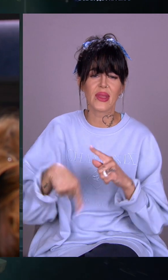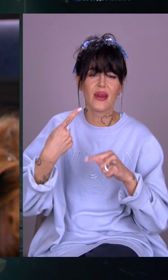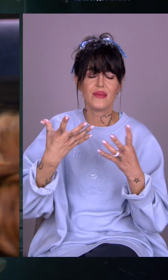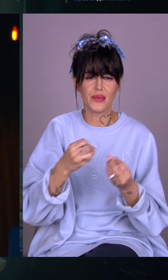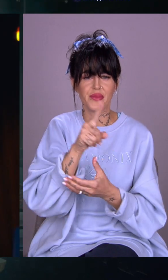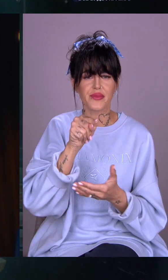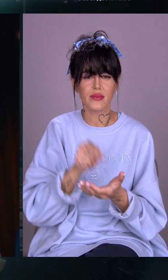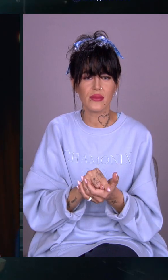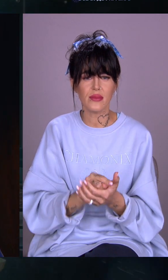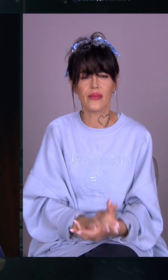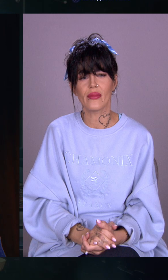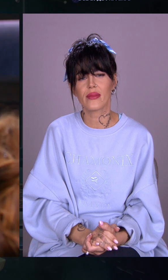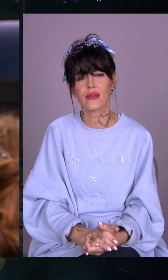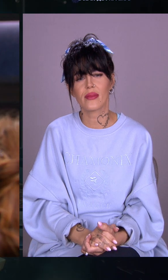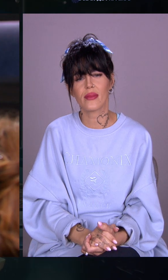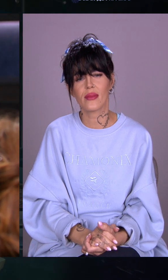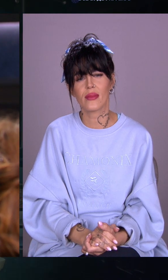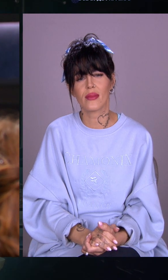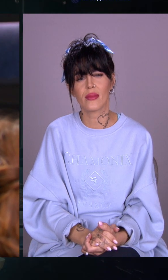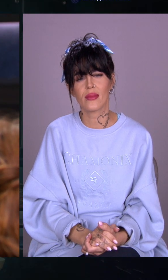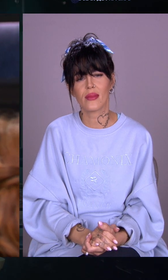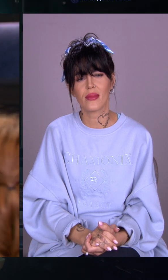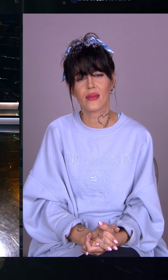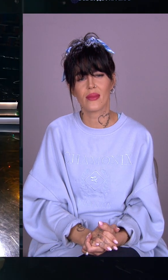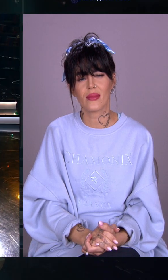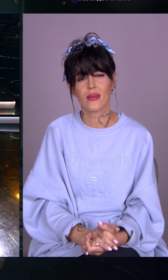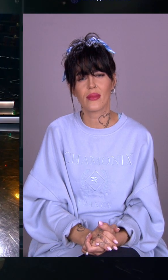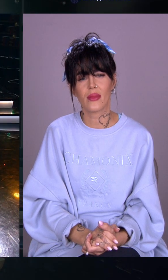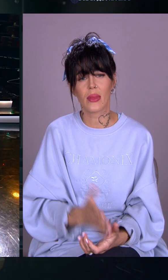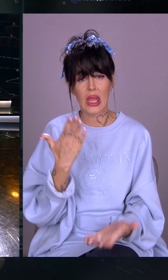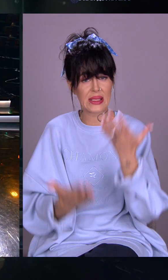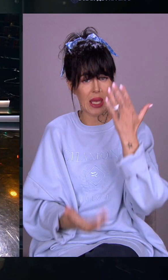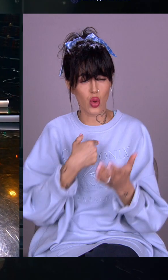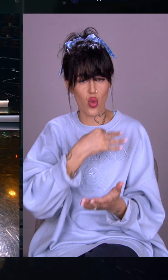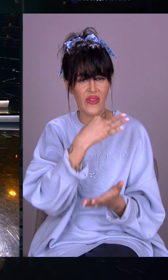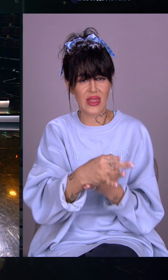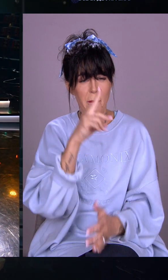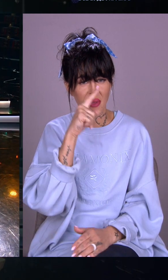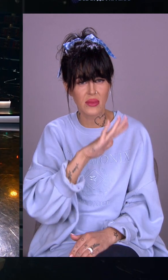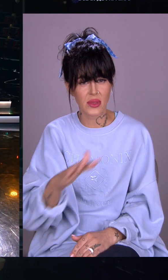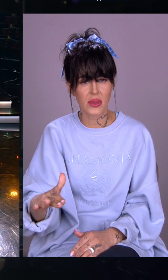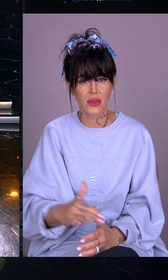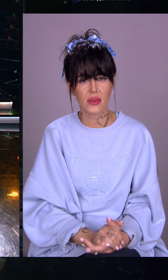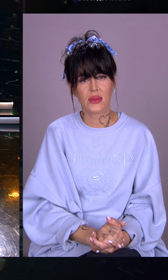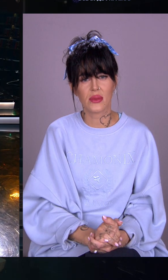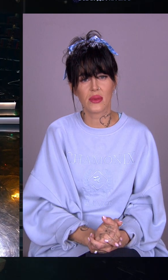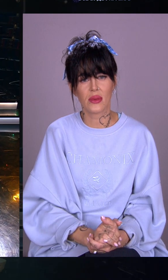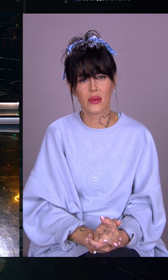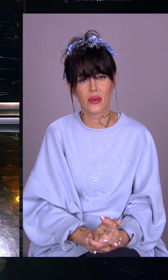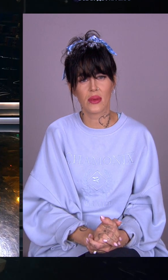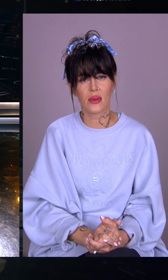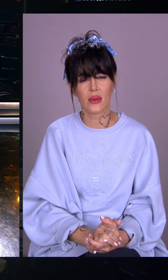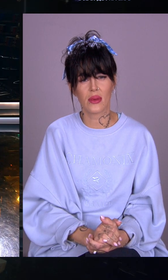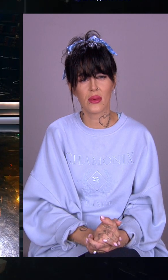Тобто дракон ми не вгадали. Не вгадали. Безпосередньо з Одещини. А Одещина, яка за голова села. А якщо я тобі скажу, що скатертина на